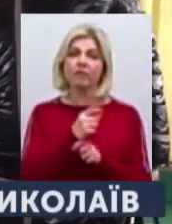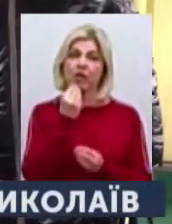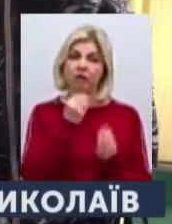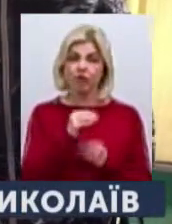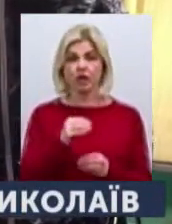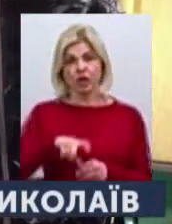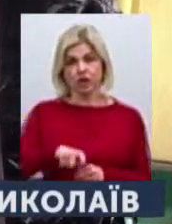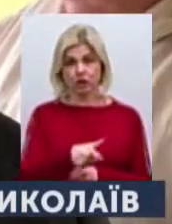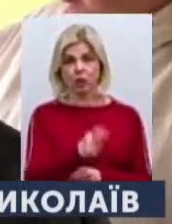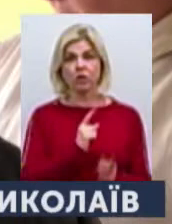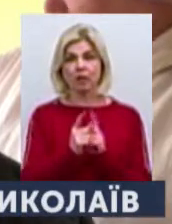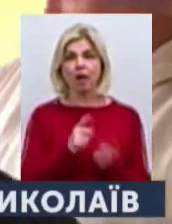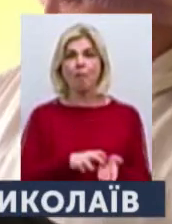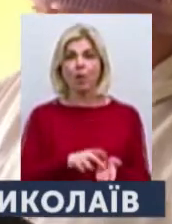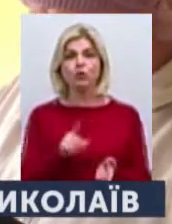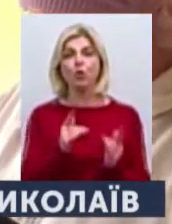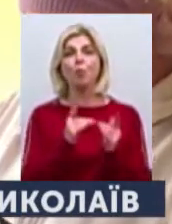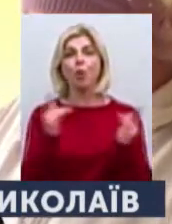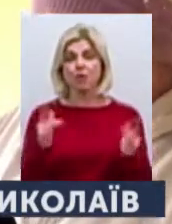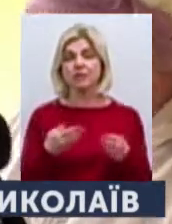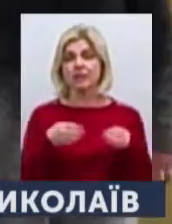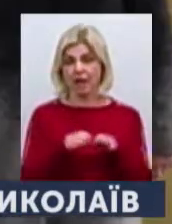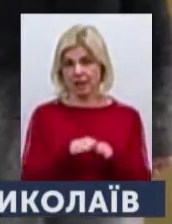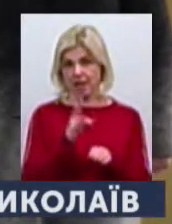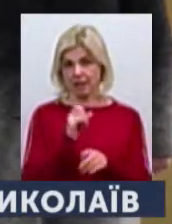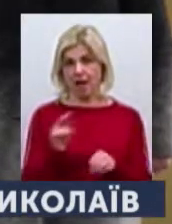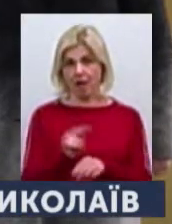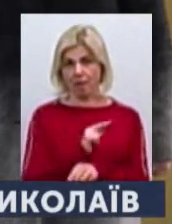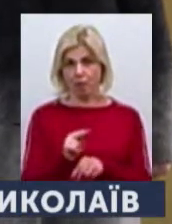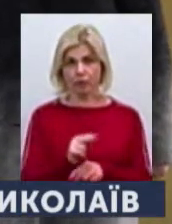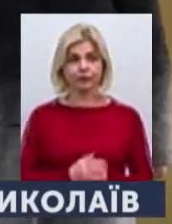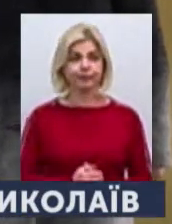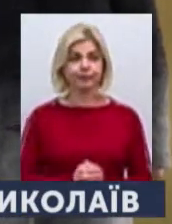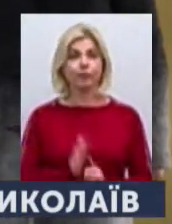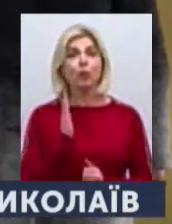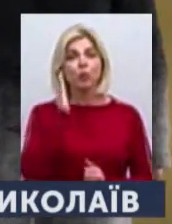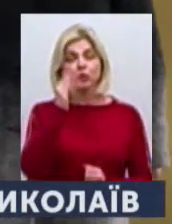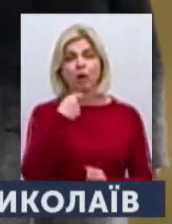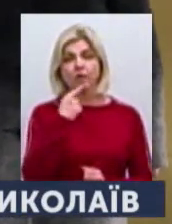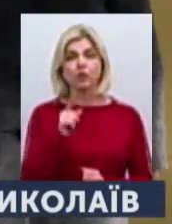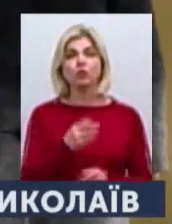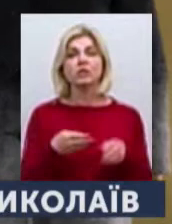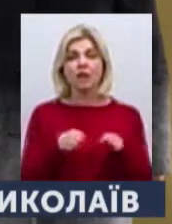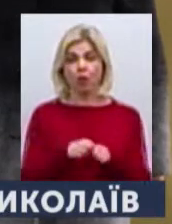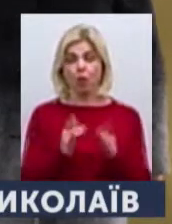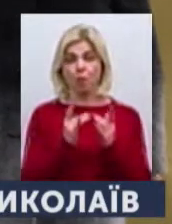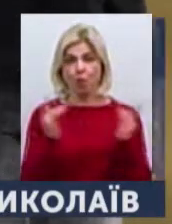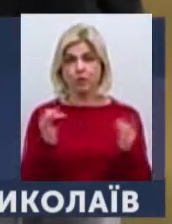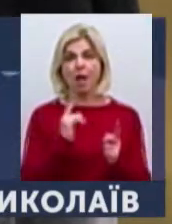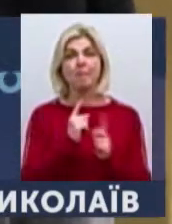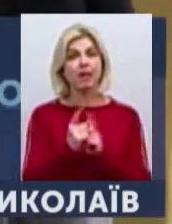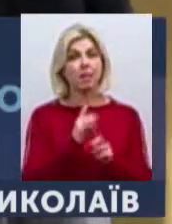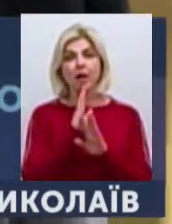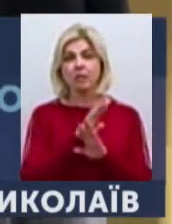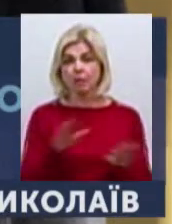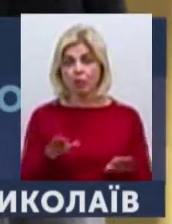Хлопець побоюється, що Варварівський міст закриють на ремонт. В будущем говорять, що закриють мост і переправи ніякої не буде, катер залишиться